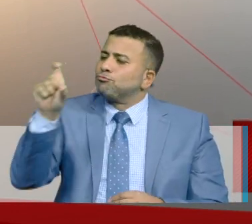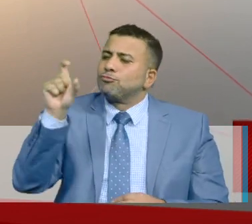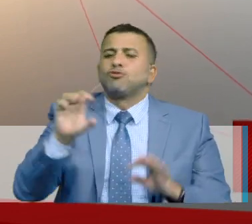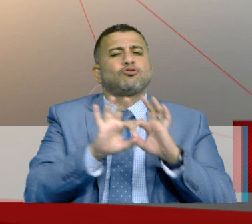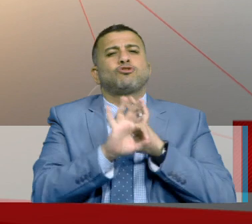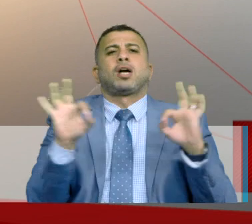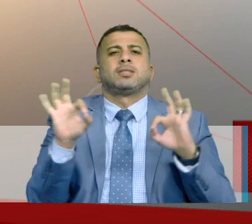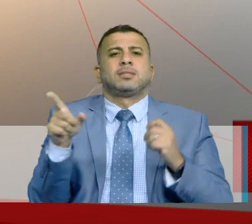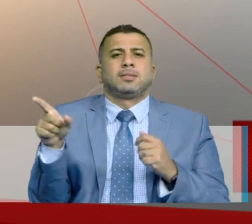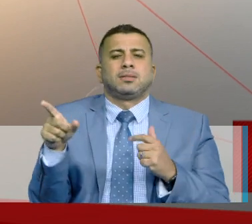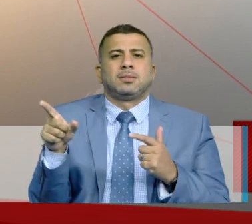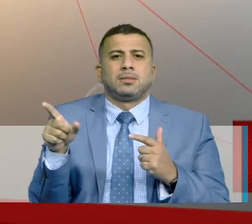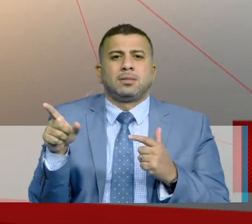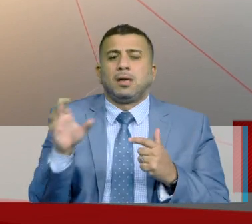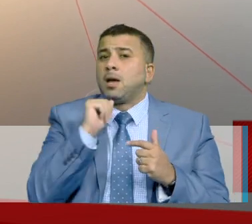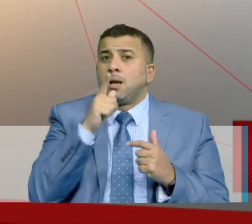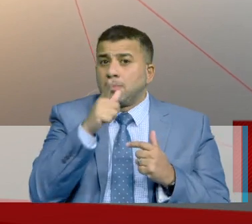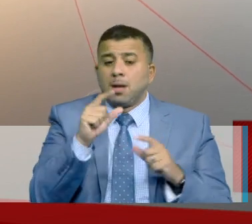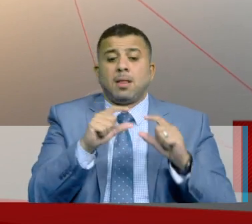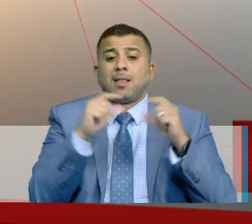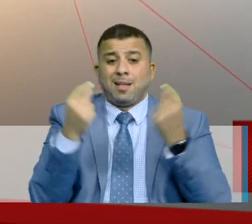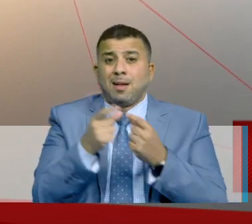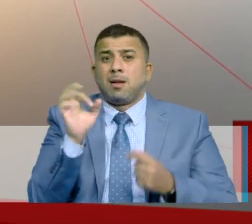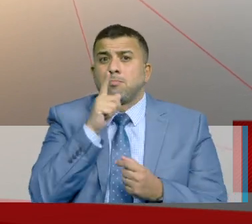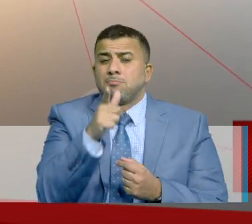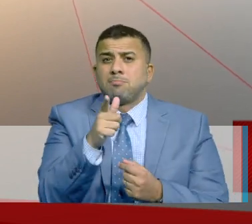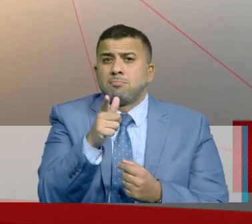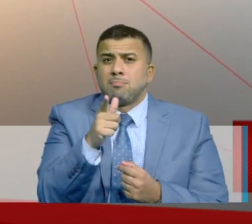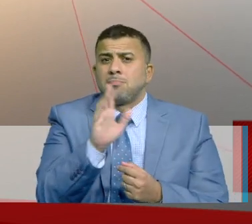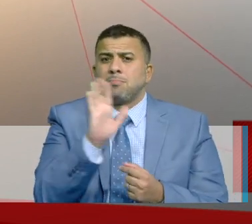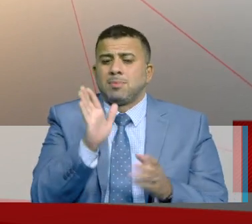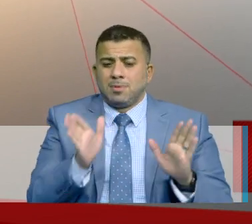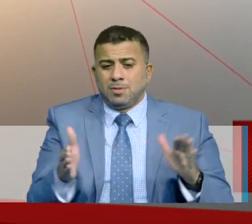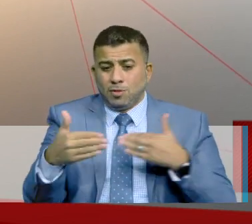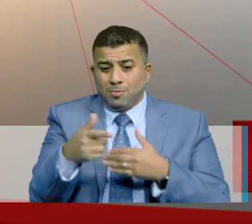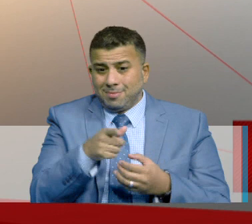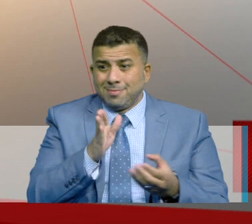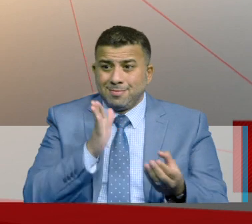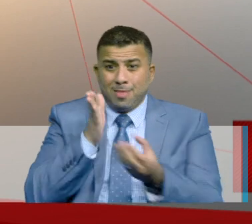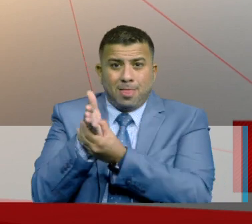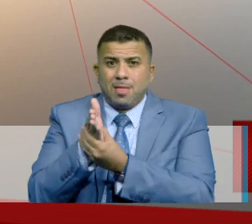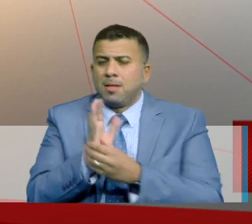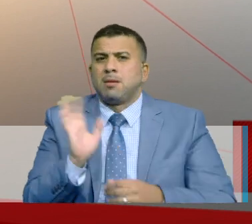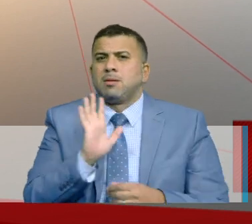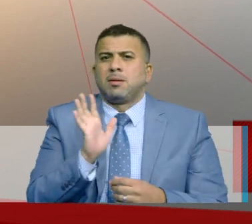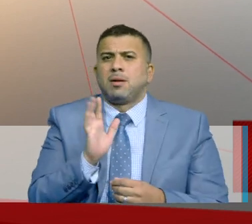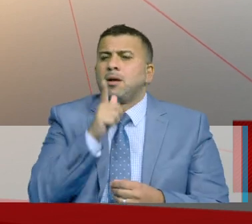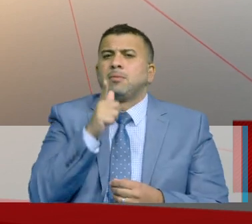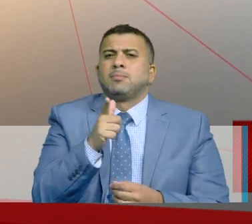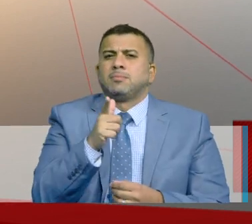هذه يعني الدائره بدون ما يدخل الصندوق فيها مله ونعطيه